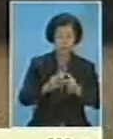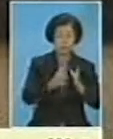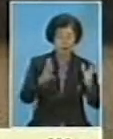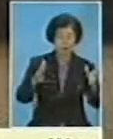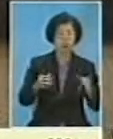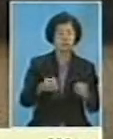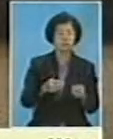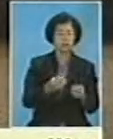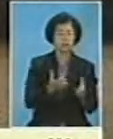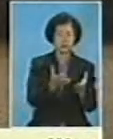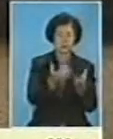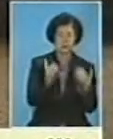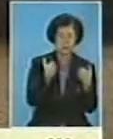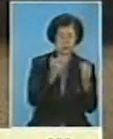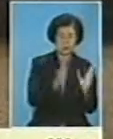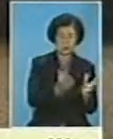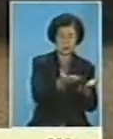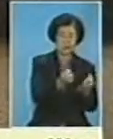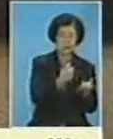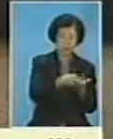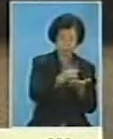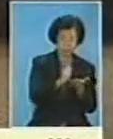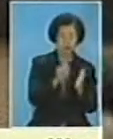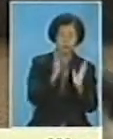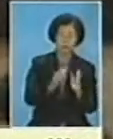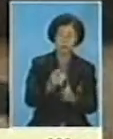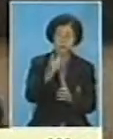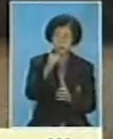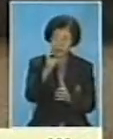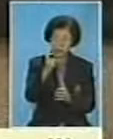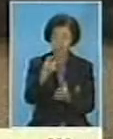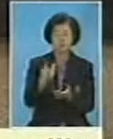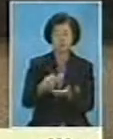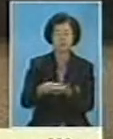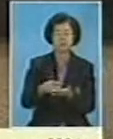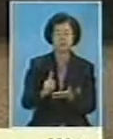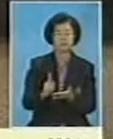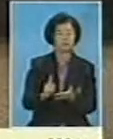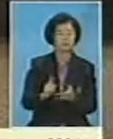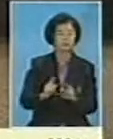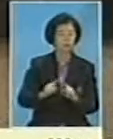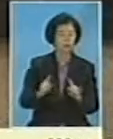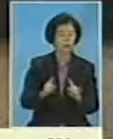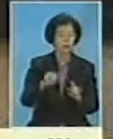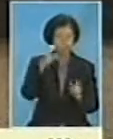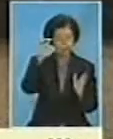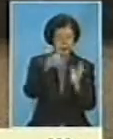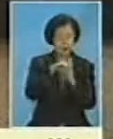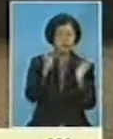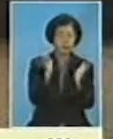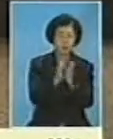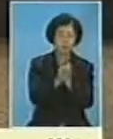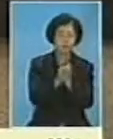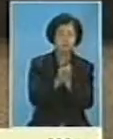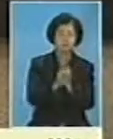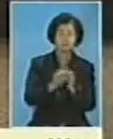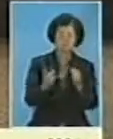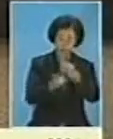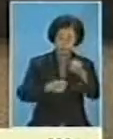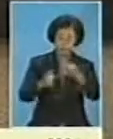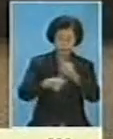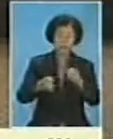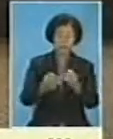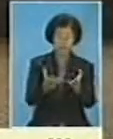มีทั้งผู้ได้รับประโยชน์และผู้เสียประโยชน์แต่เมื่อภาพรวมว่าชาวนาส่วนใหญ่ได้ประโยชน์